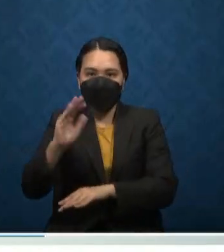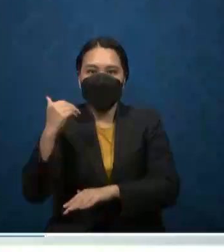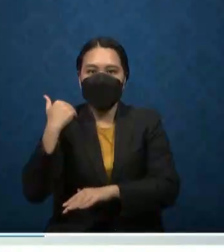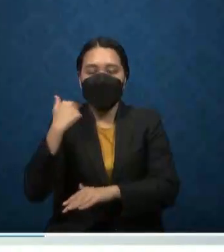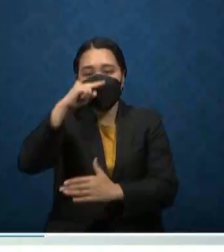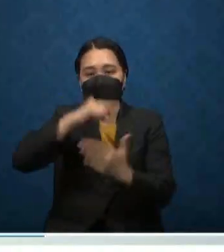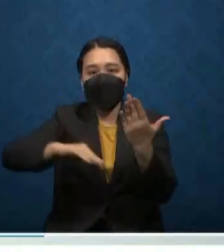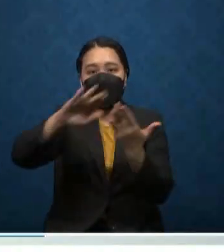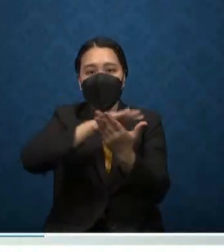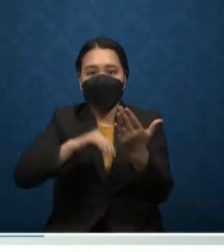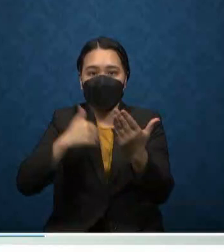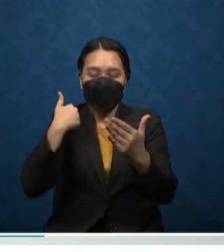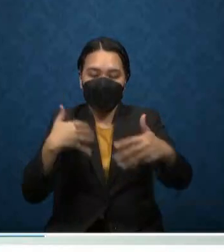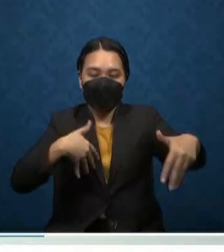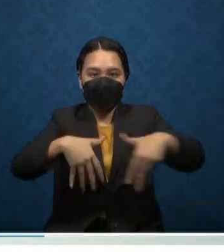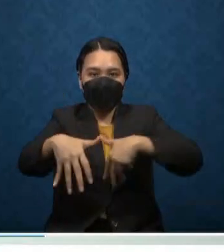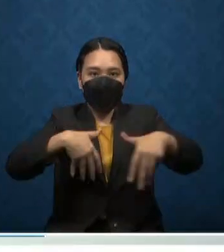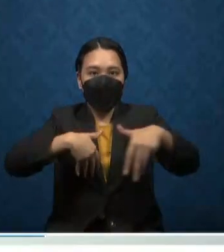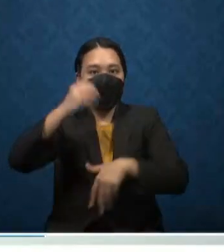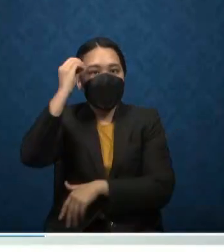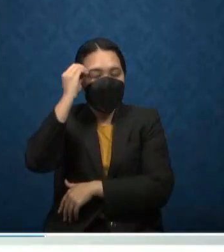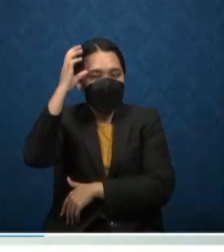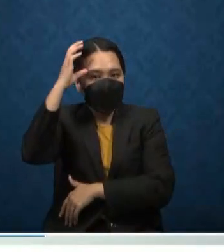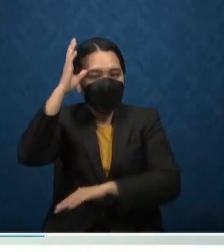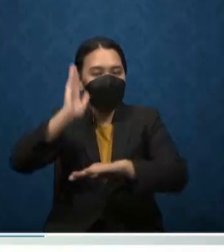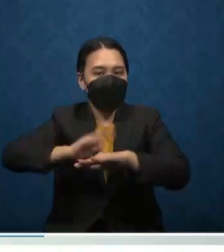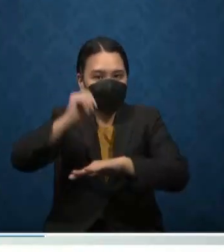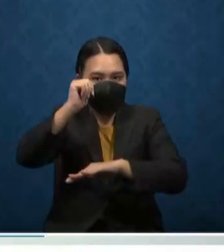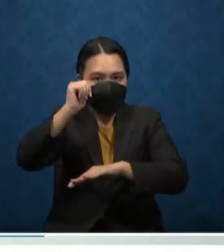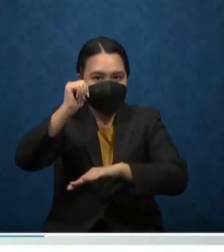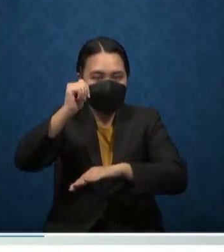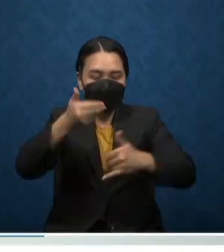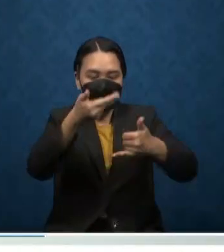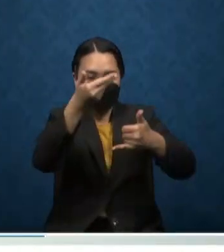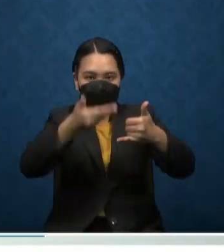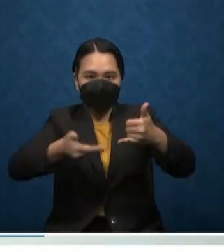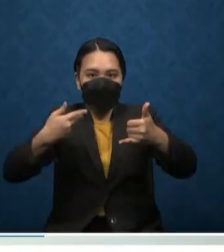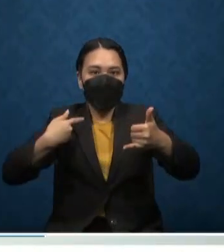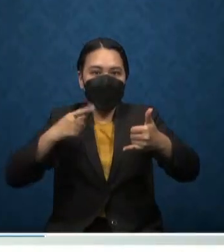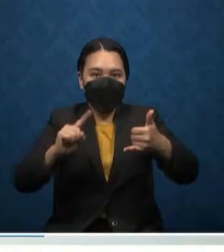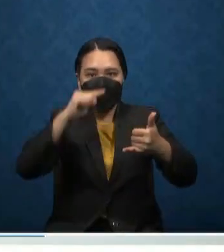ความรู้ความสามารถแล้วก็เป็นบุคคลที่มีคุณค่าที่จะทำให้